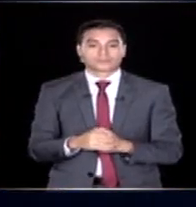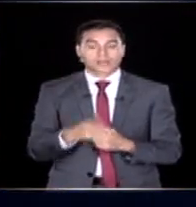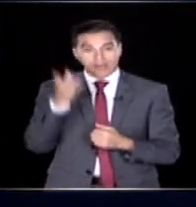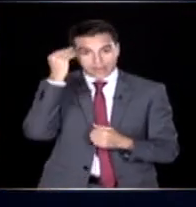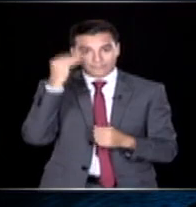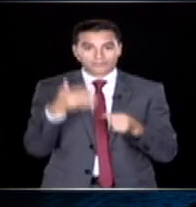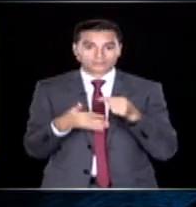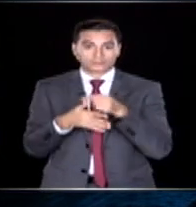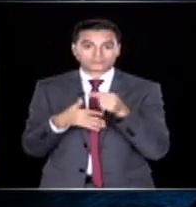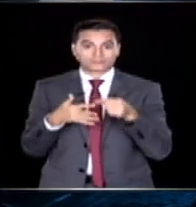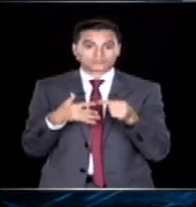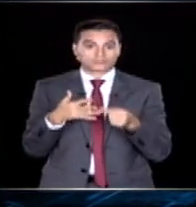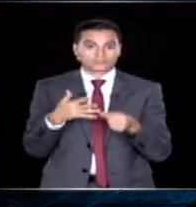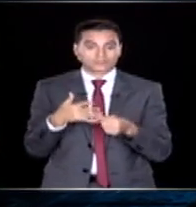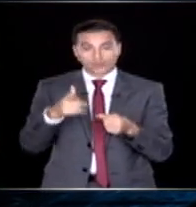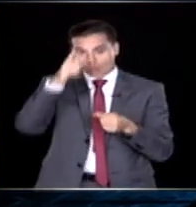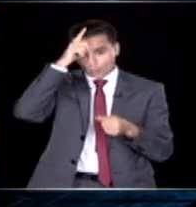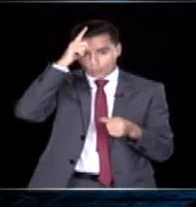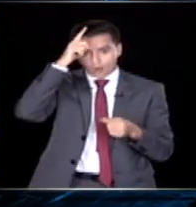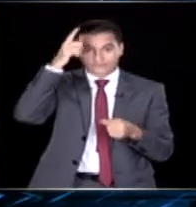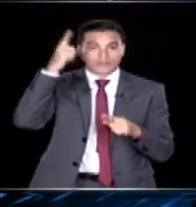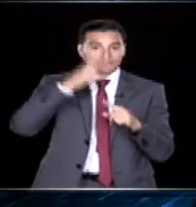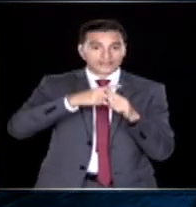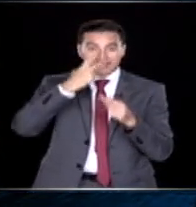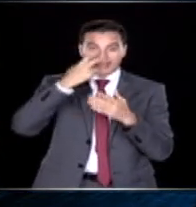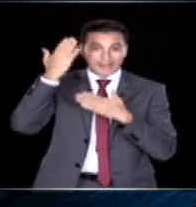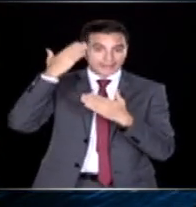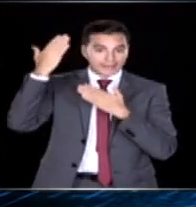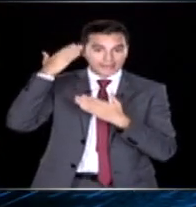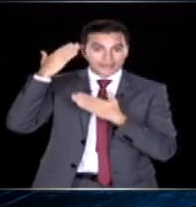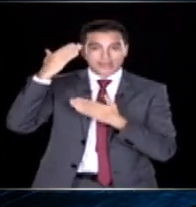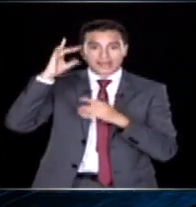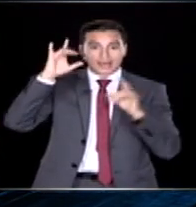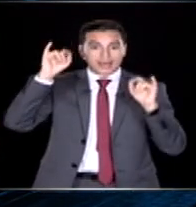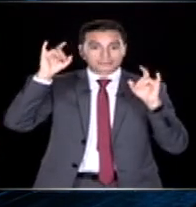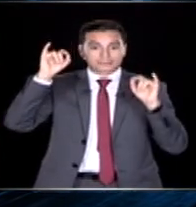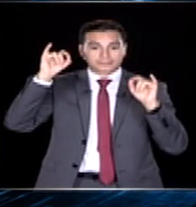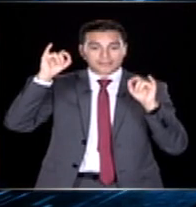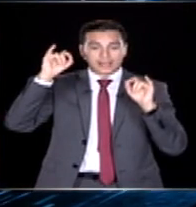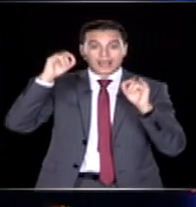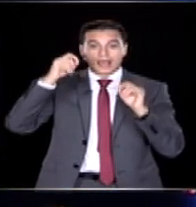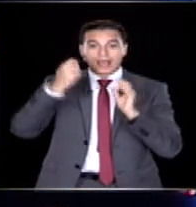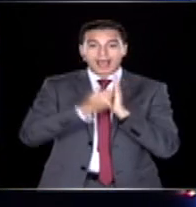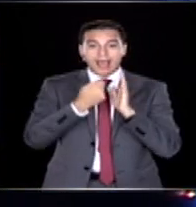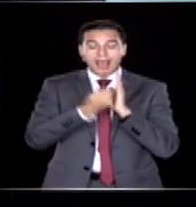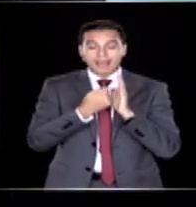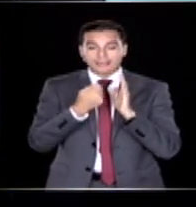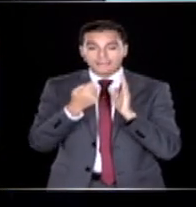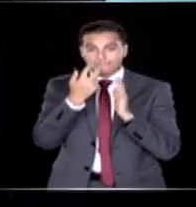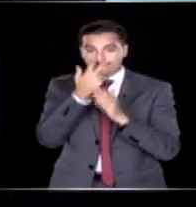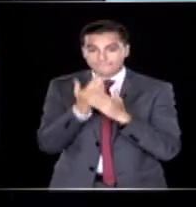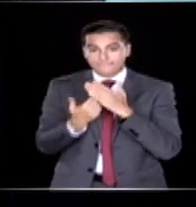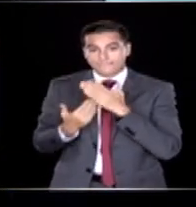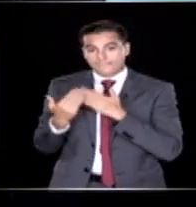العلم 5 أجزاء: جغرافيا، تاريخ، 50-50، أدب وعلوم. ساموراي